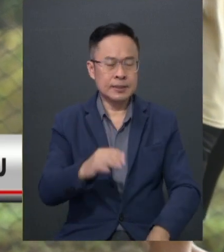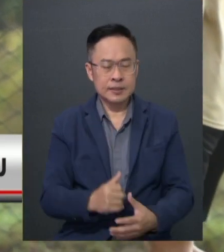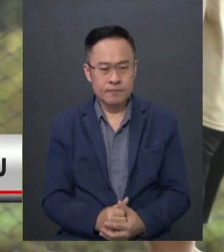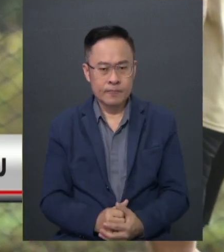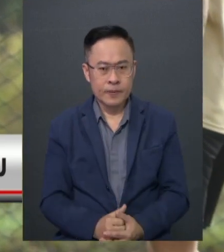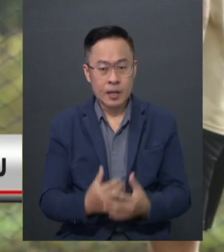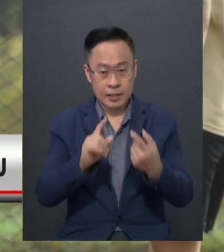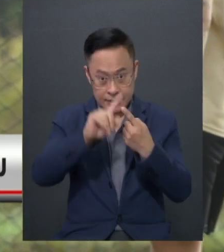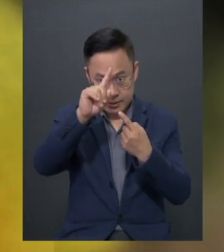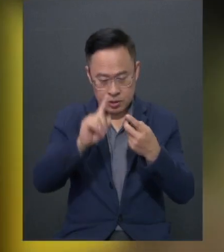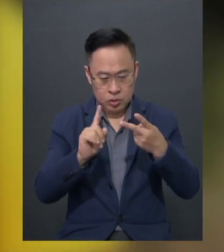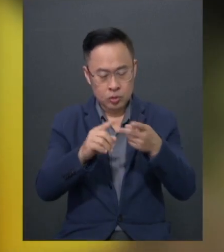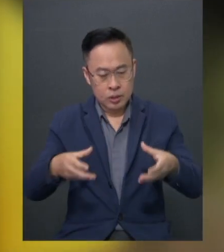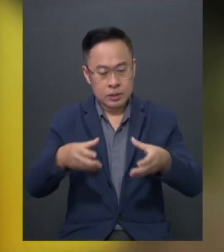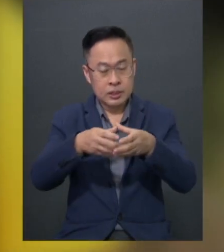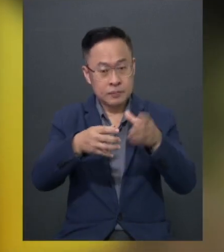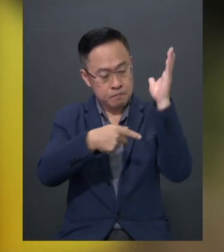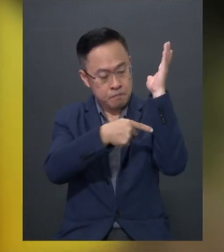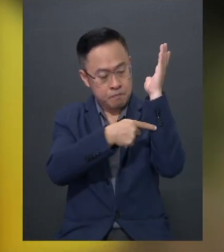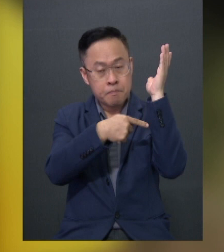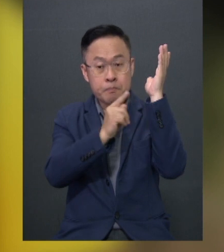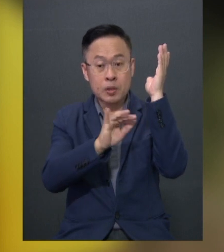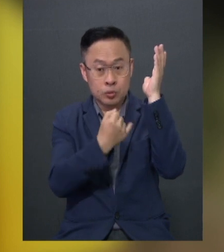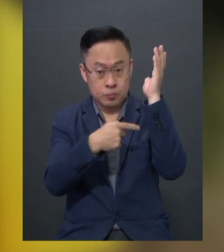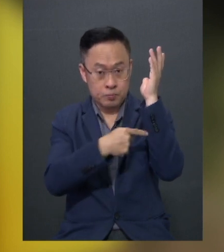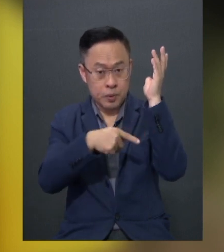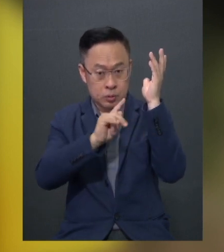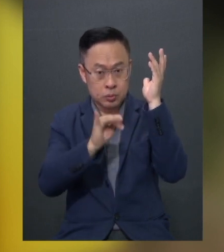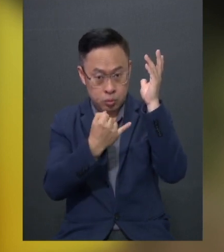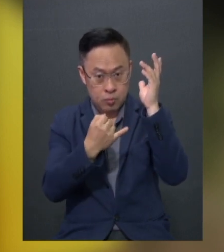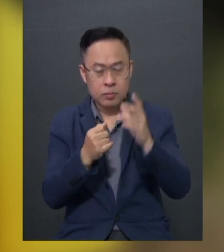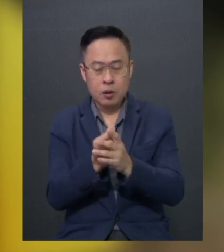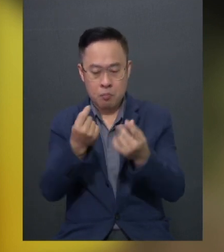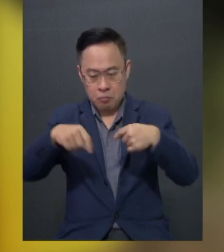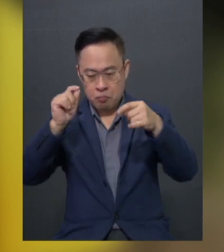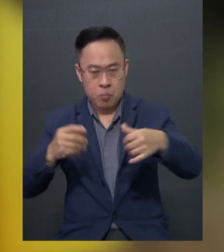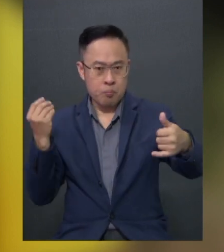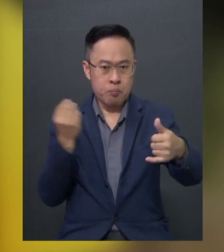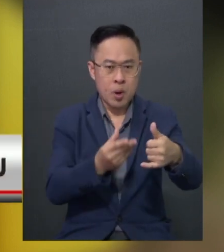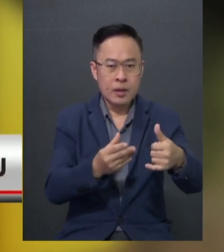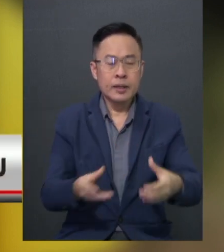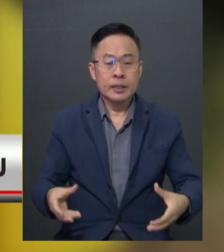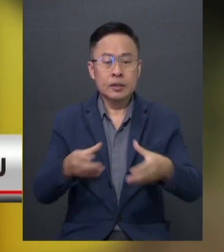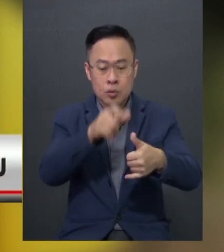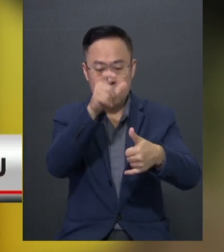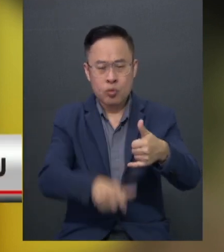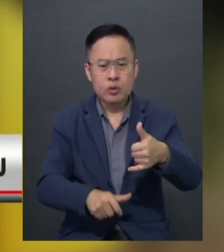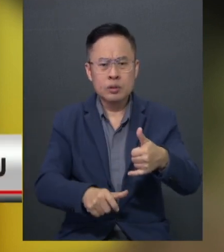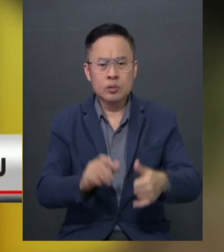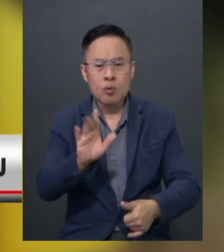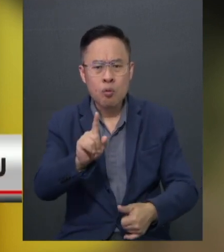PTประจวบนี่ก็เสริมต่อเนื่องเลยครับล่าสุดก็คว้าเบนเนอร์นะครับจากทีมในเจลีก 3มาร่วมทีมครับ